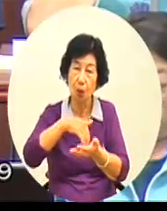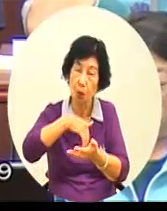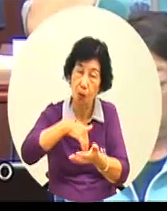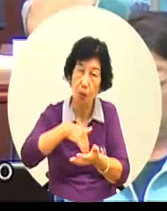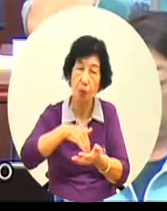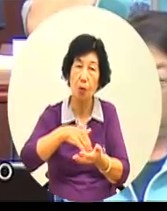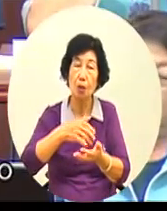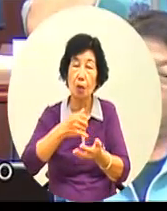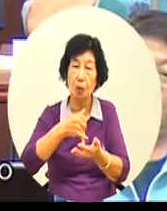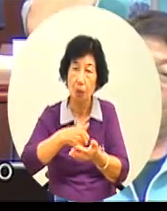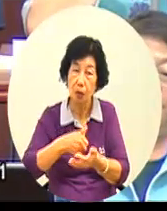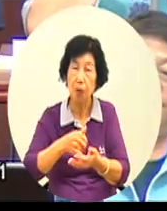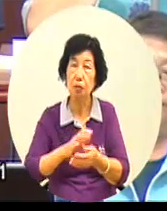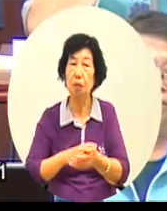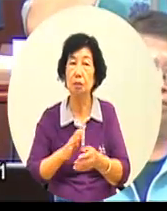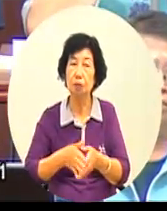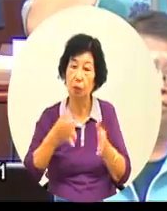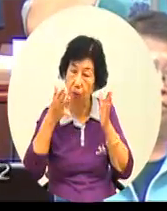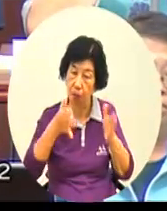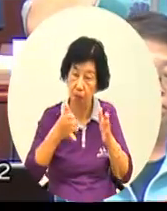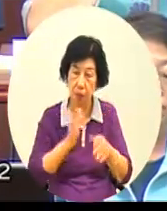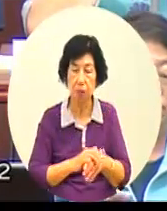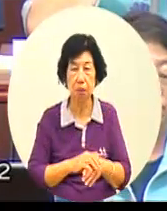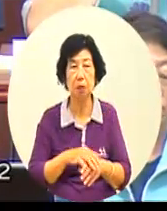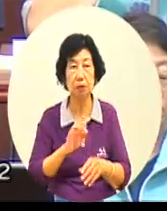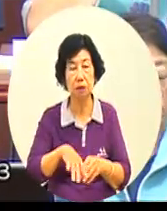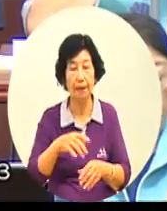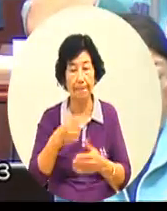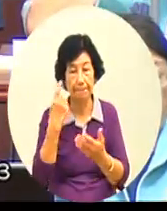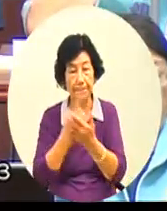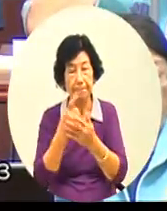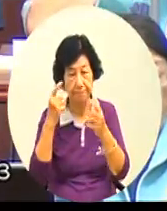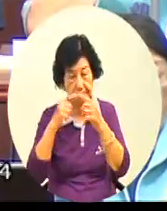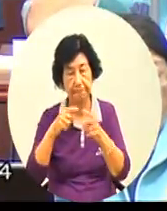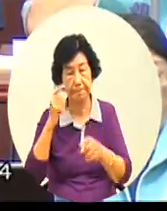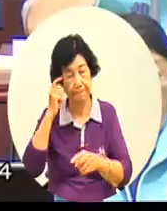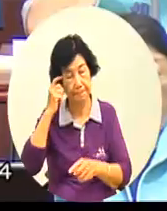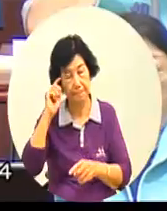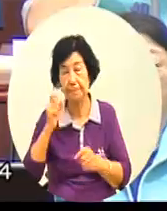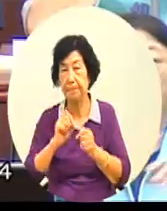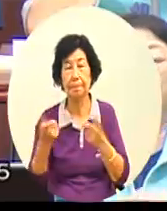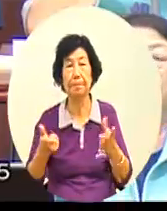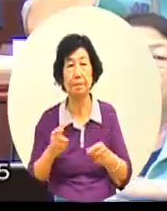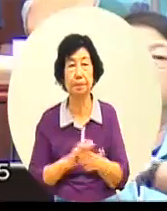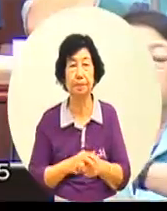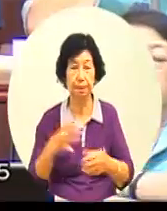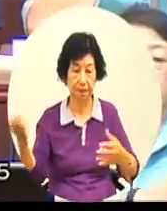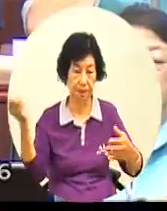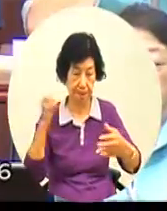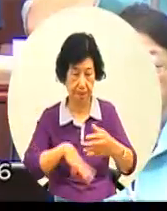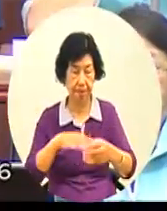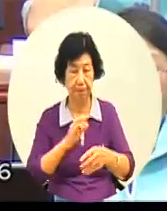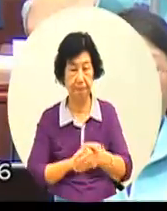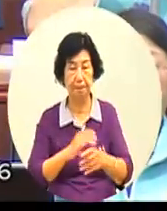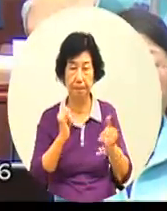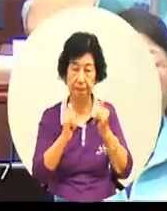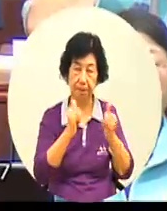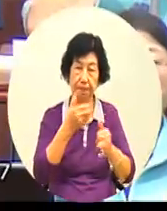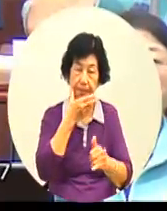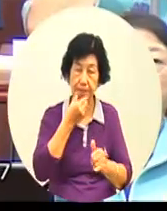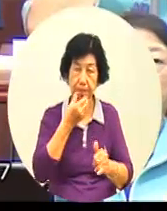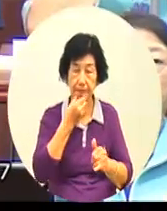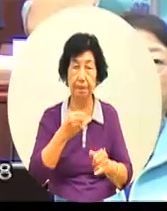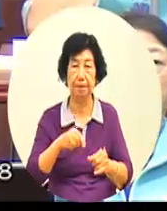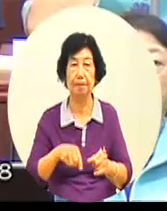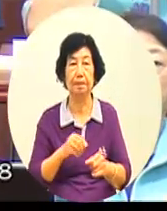想这个可能还蛮见仁见智的。相信如果他列入社会福利的项目里面，可能